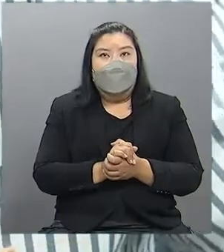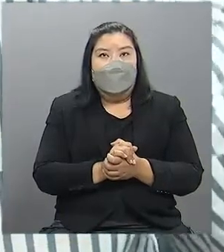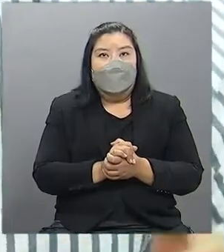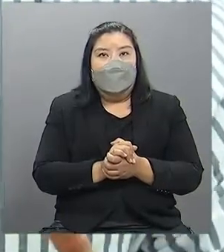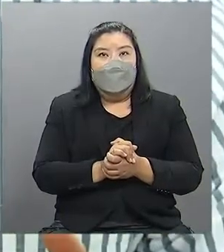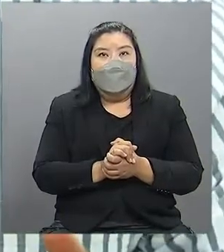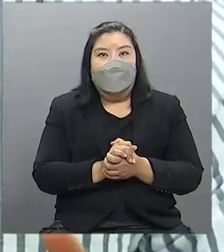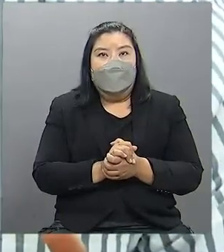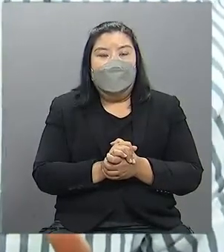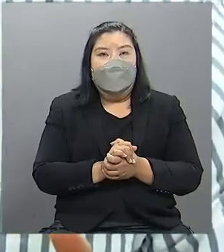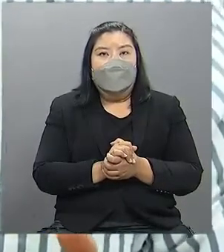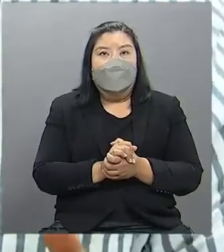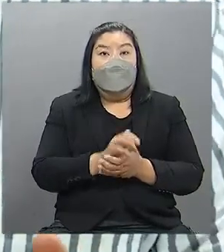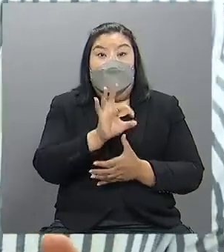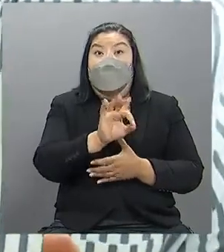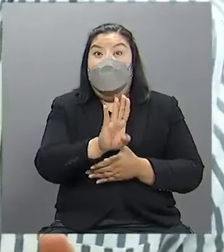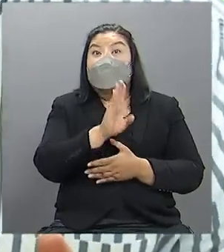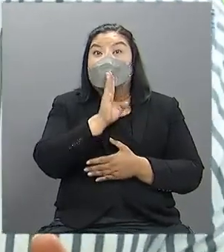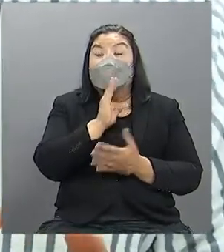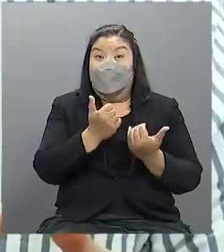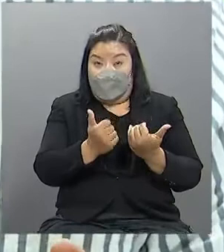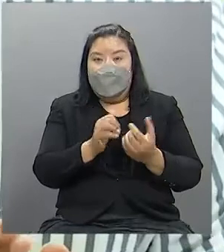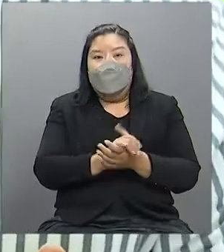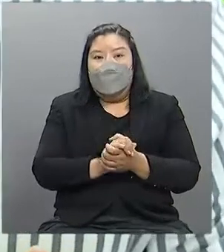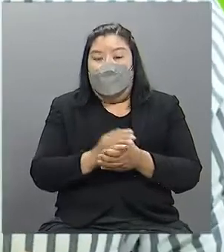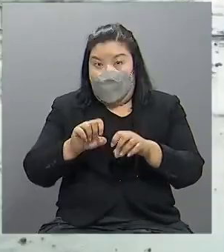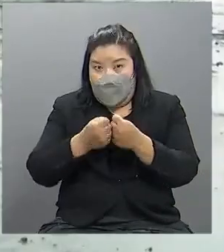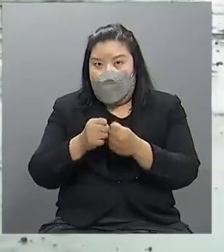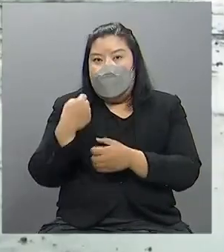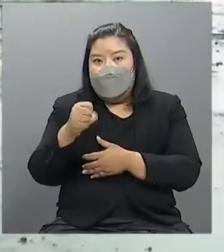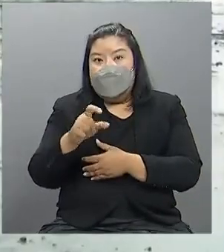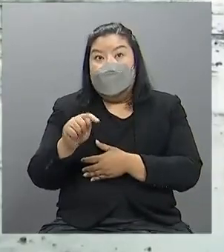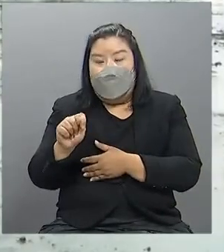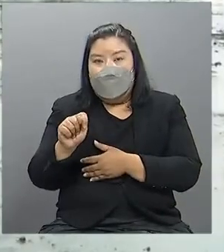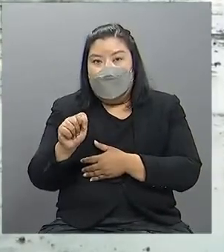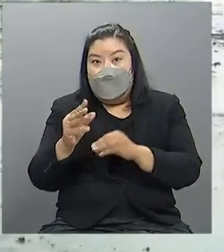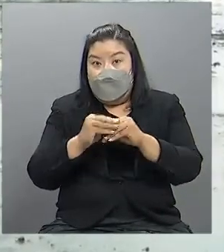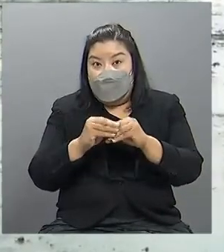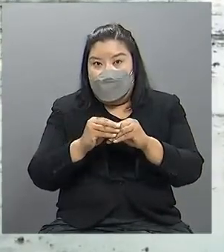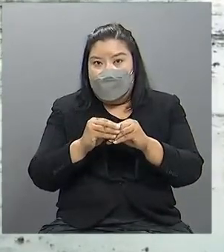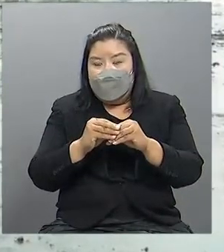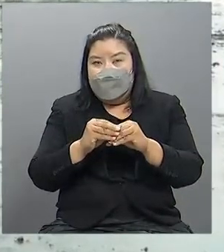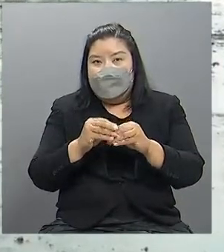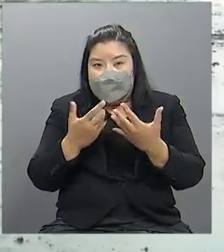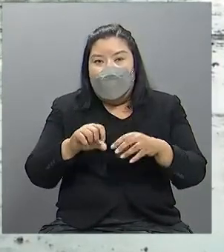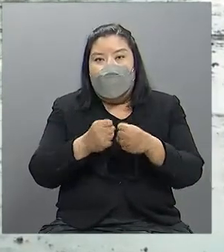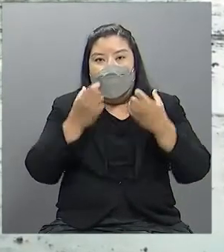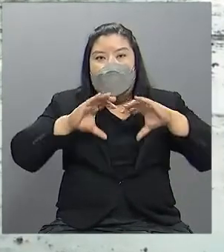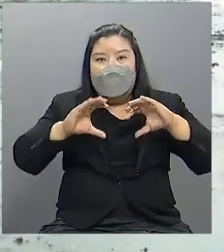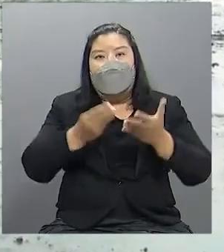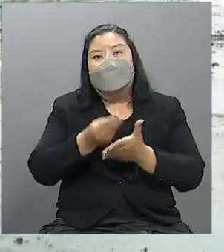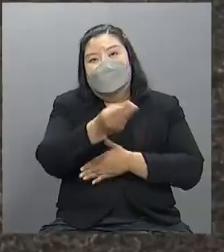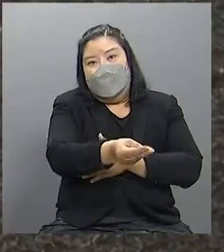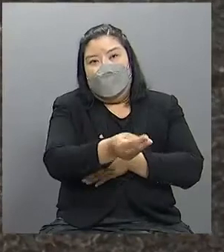ราคาปัจจุบัน9บาทผมแอดออนกลับไปให้10สตางค์นะเป็น9บาท10สตางค์ ขณะที่การส่งเสริมพลังงานทดแทนภายใต้โครงการโรง